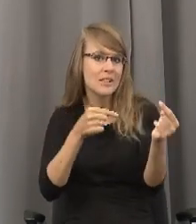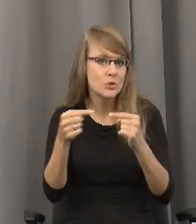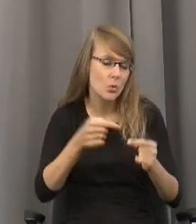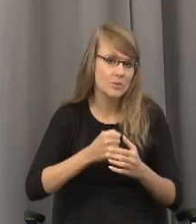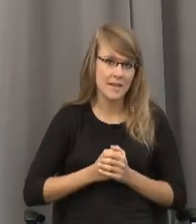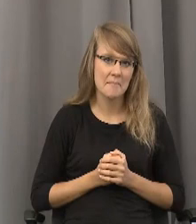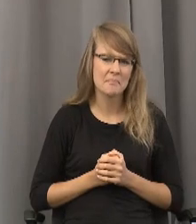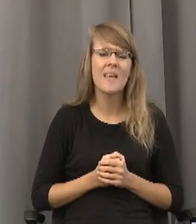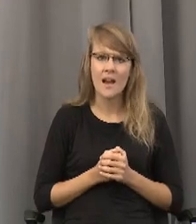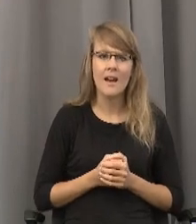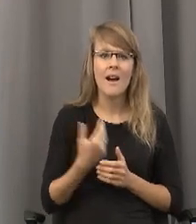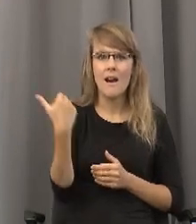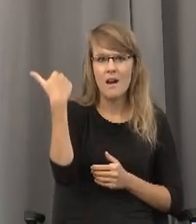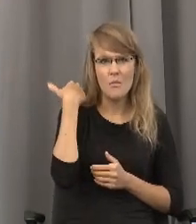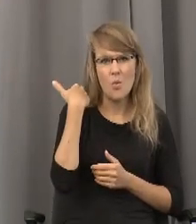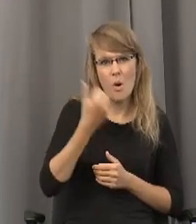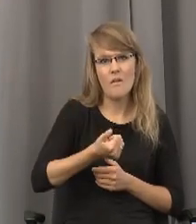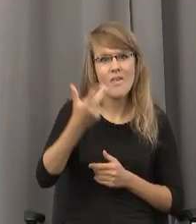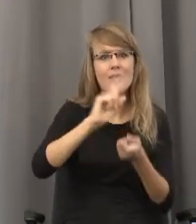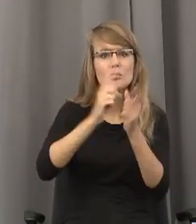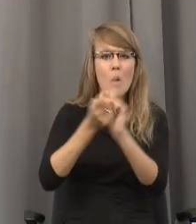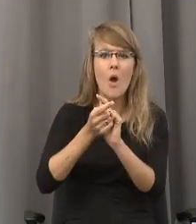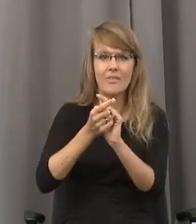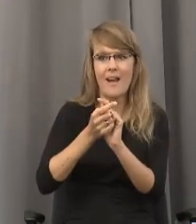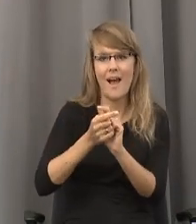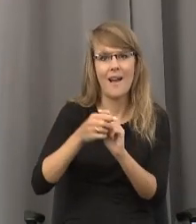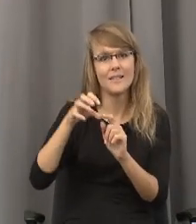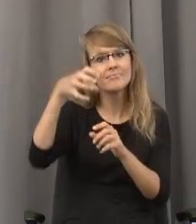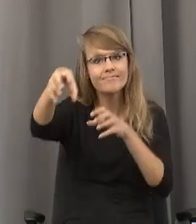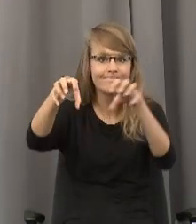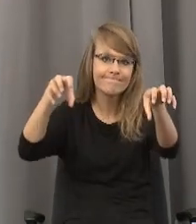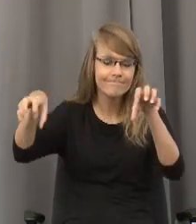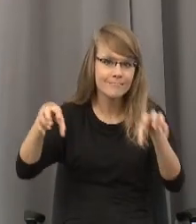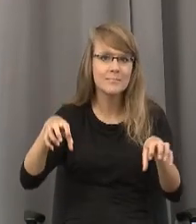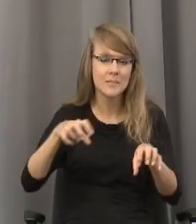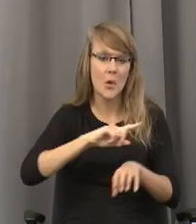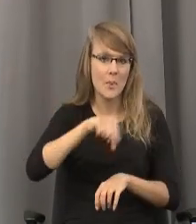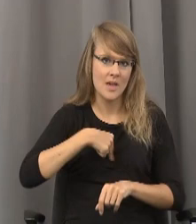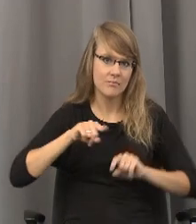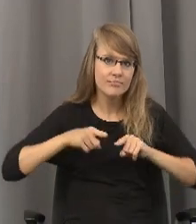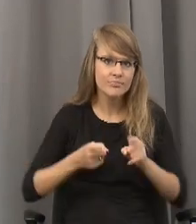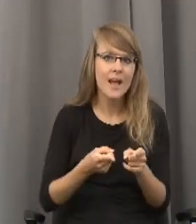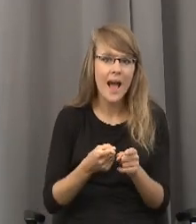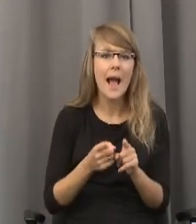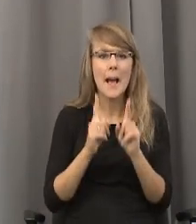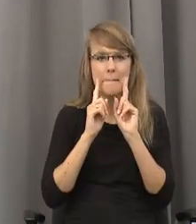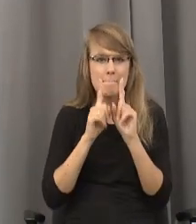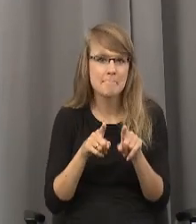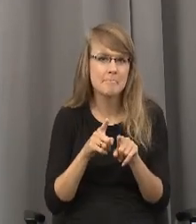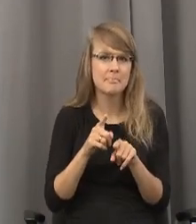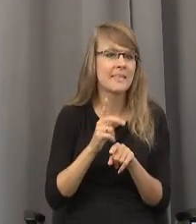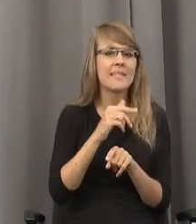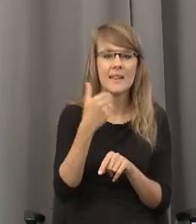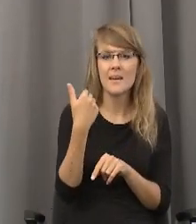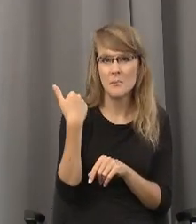czasie licznych tak zwanych spotkań regionalnych, które organizujemy, w zasadzie my praktycznie rzecz biorąc w każdym z miast,